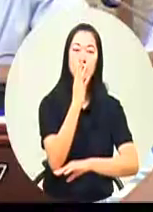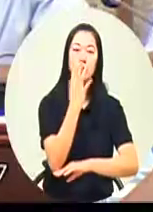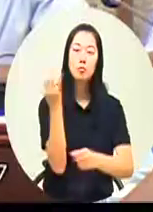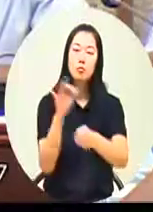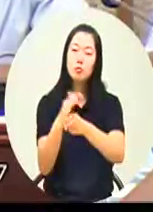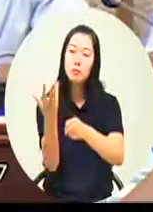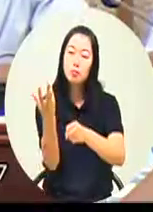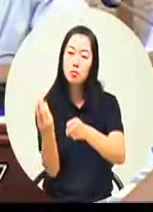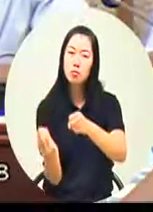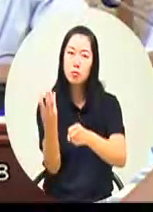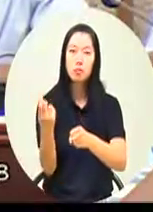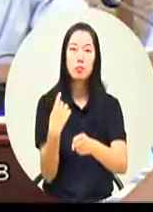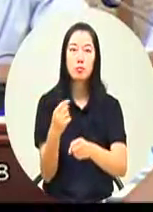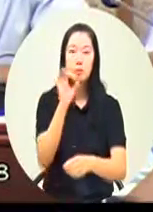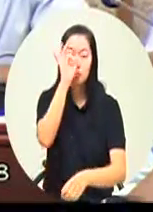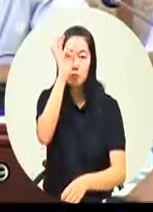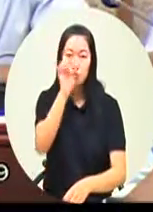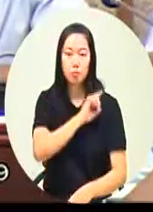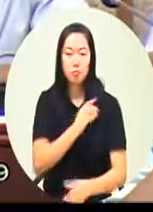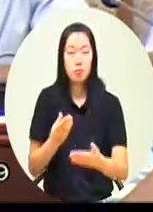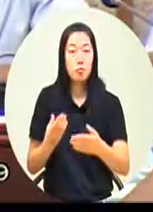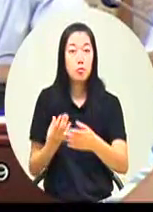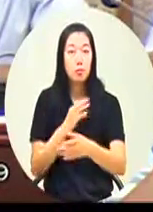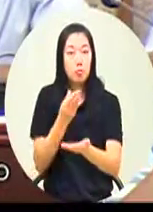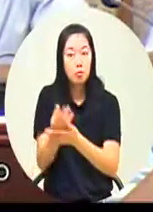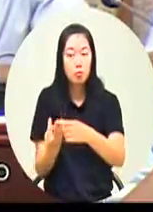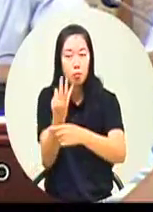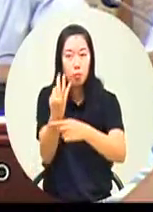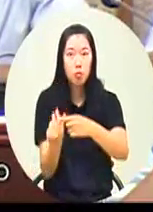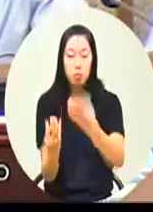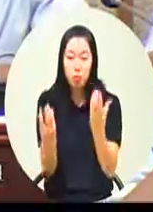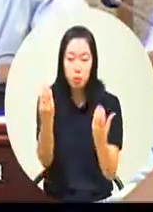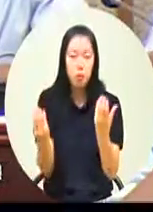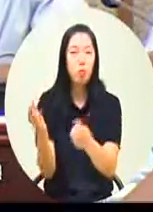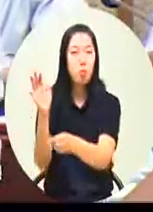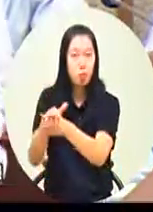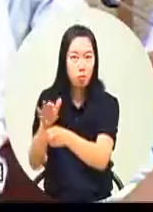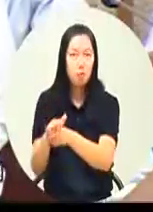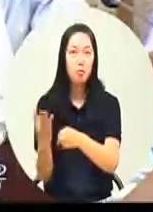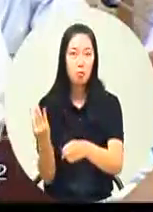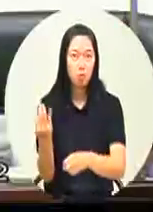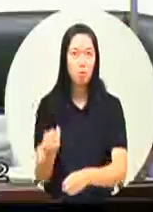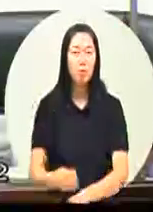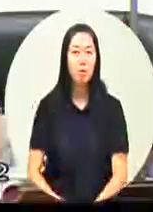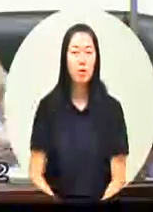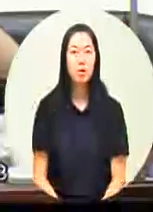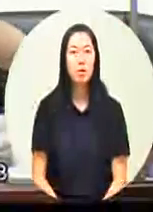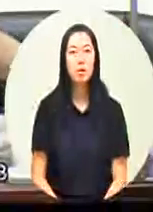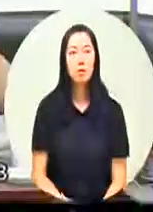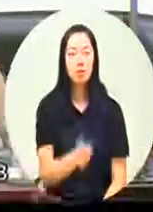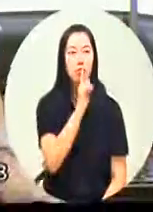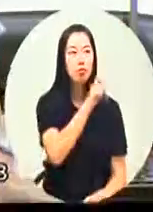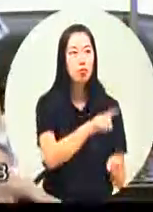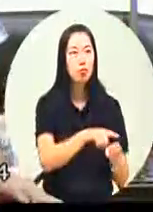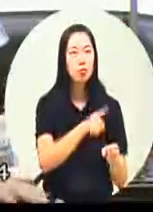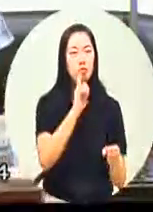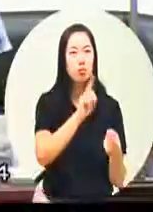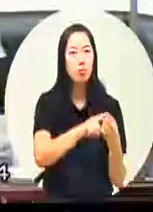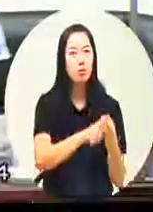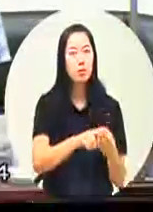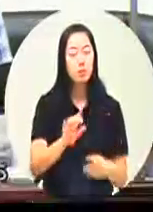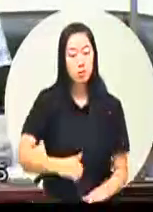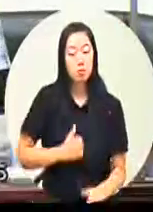分。 哦，是补助。 对。 哦，好啊，这样讲的好像有道理，但是不是真理